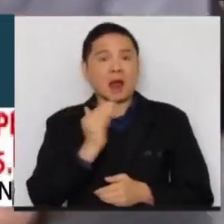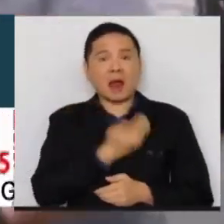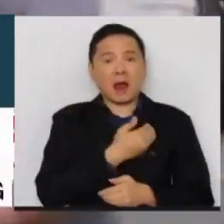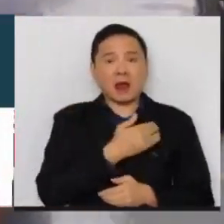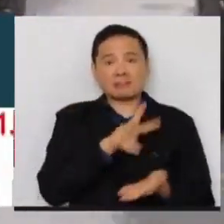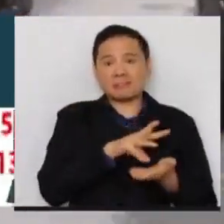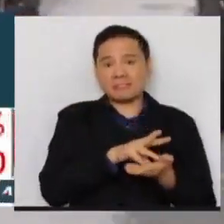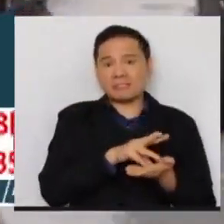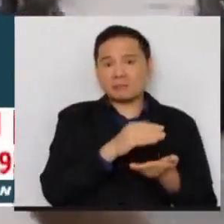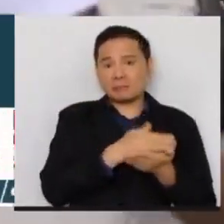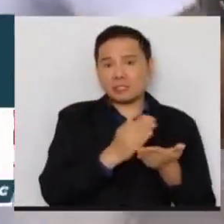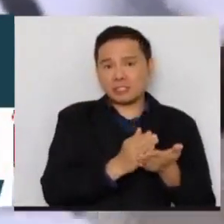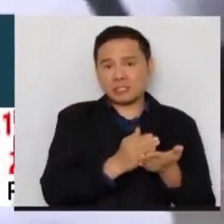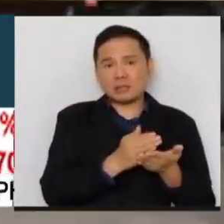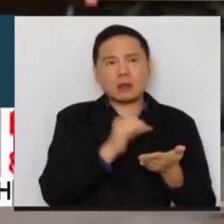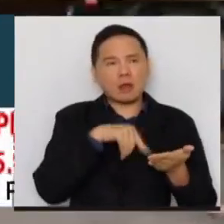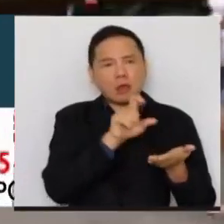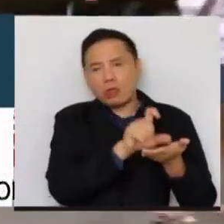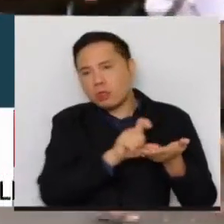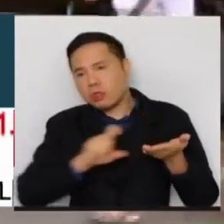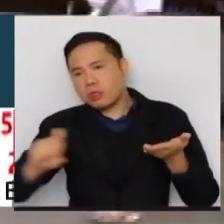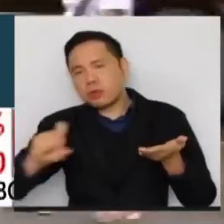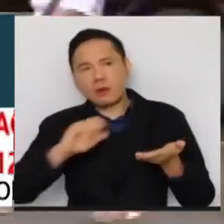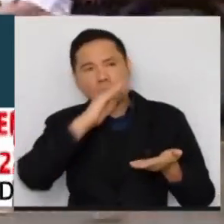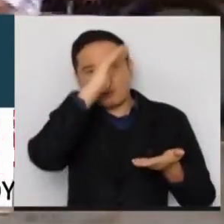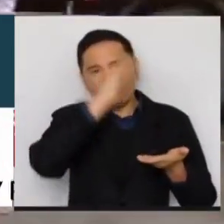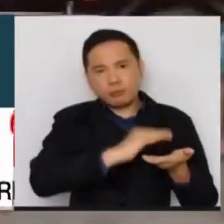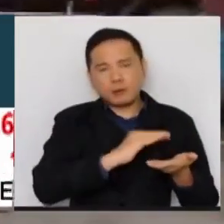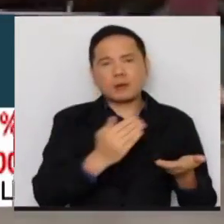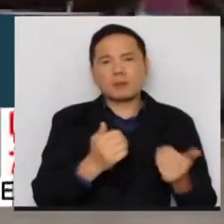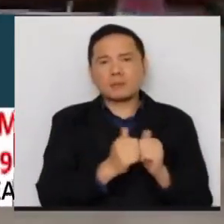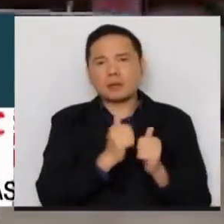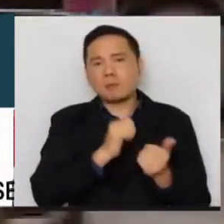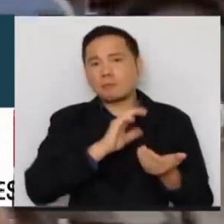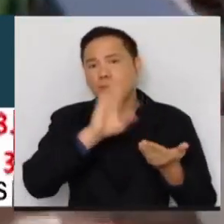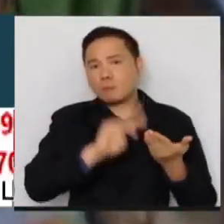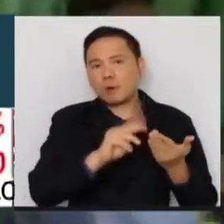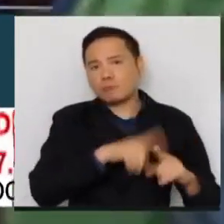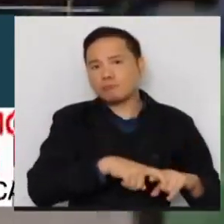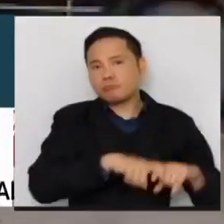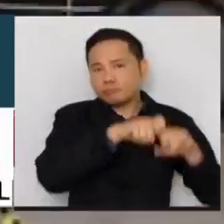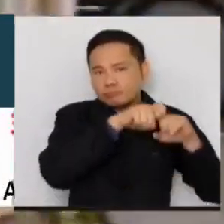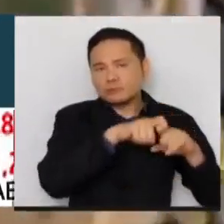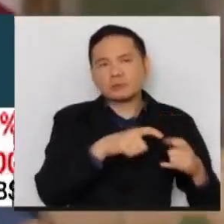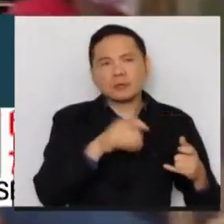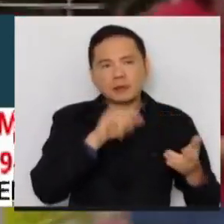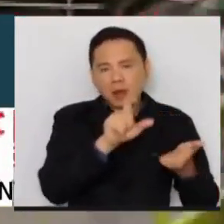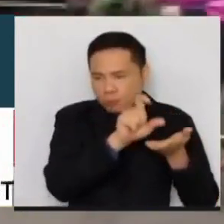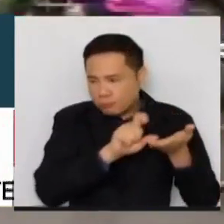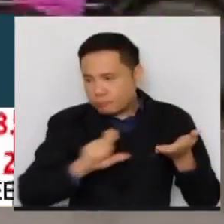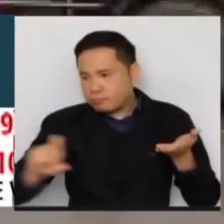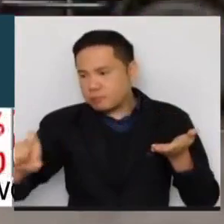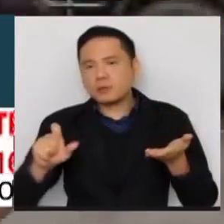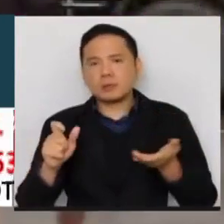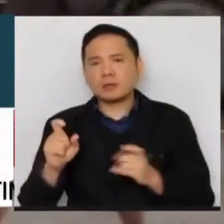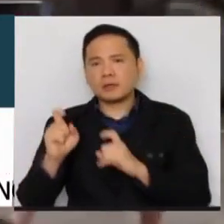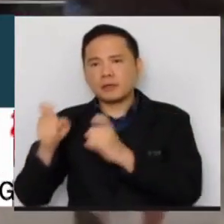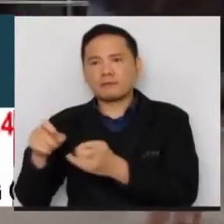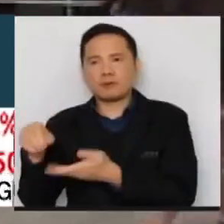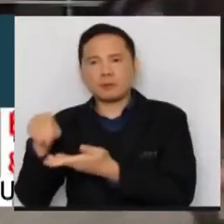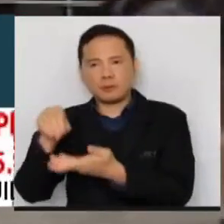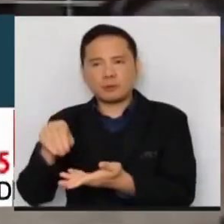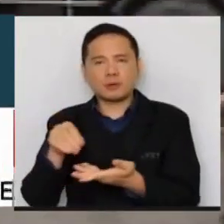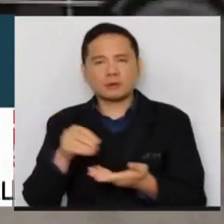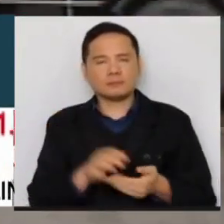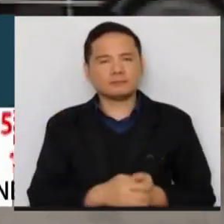bawas ulit ng pondo yon, bawas ng proyekto, hinto ng proyekto, punta naman doon sa ayuda. No? I think, and